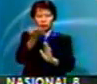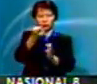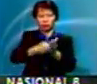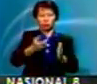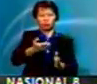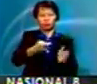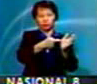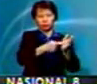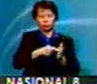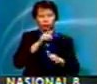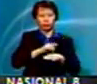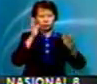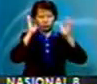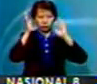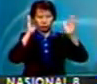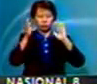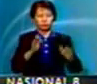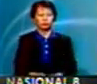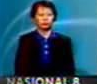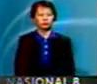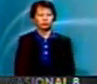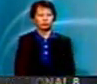barang keperluan di negara ini.